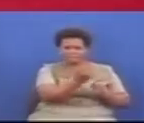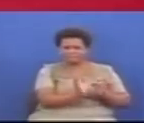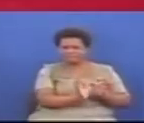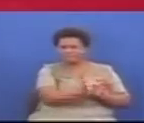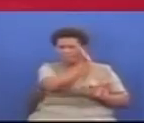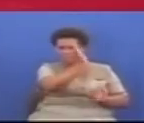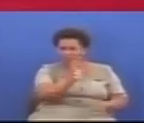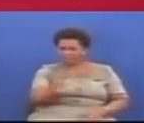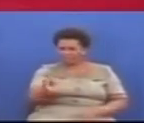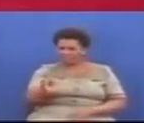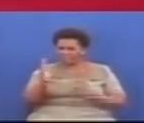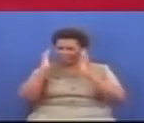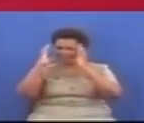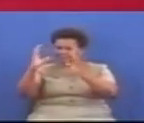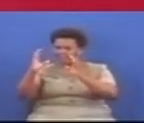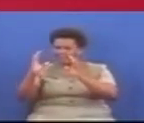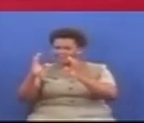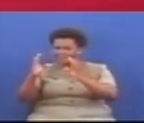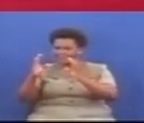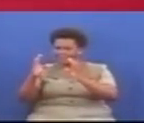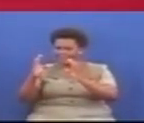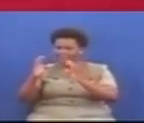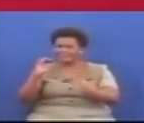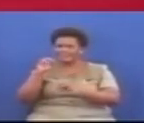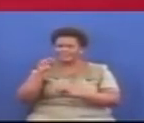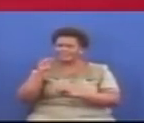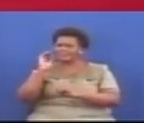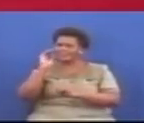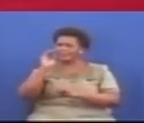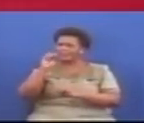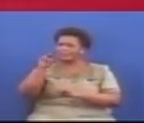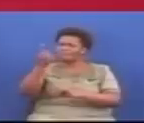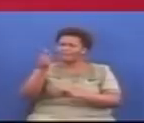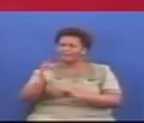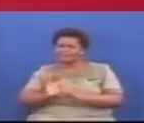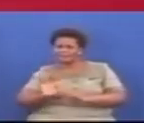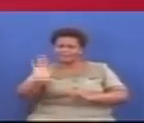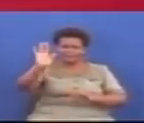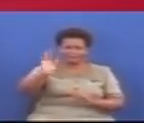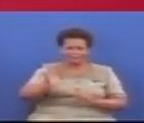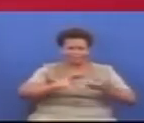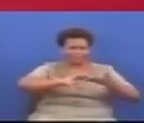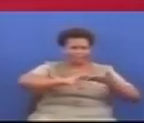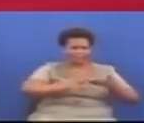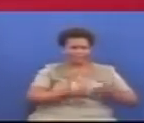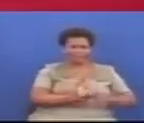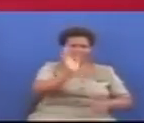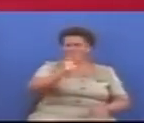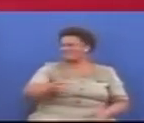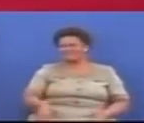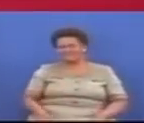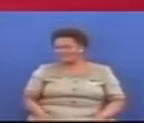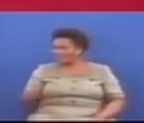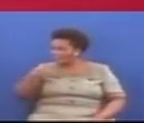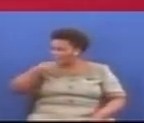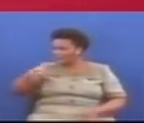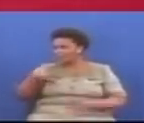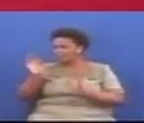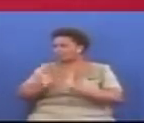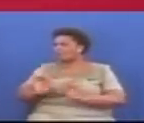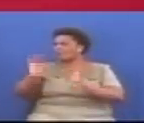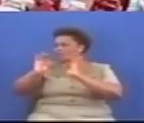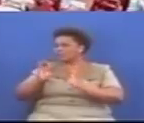utaratibu uliopo unakidhi mahitaji na tutaendelea kuboresha pale ambapo tutaona kuna mapungufu katika kusimamia sheria za usalama barabarani kwa bodaboda na vyombo